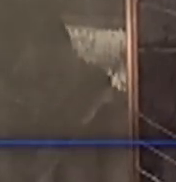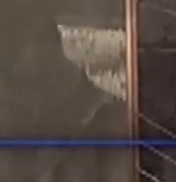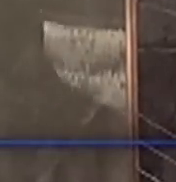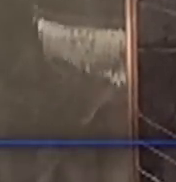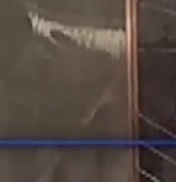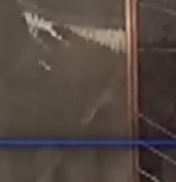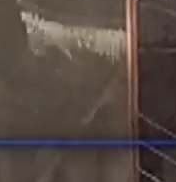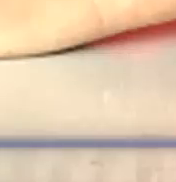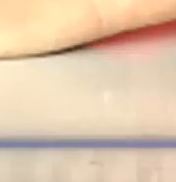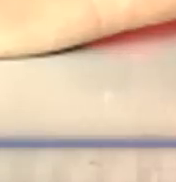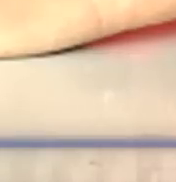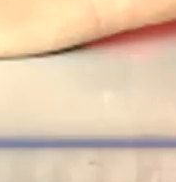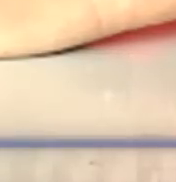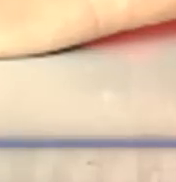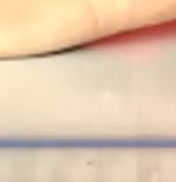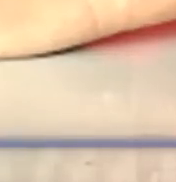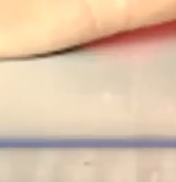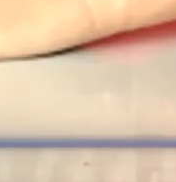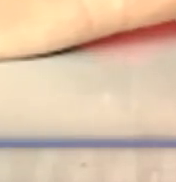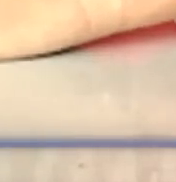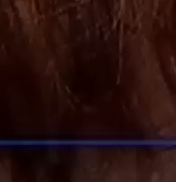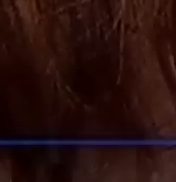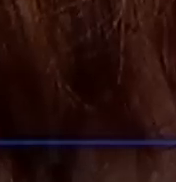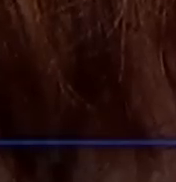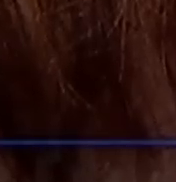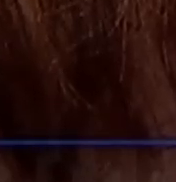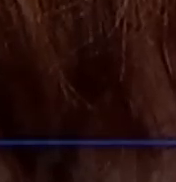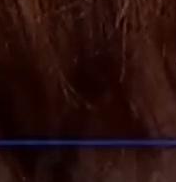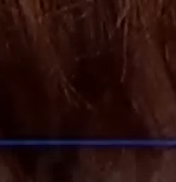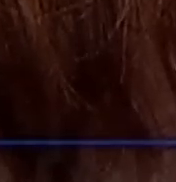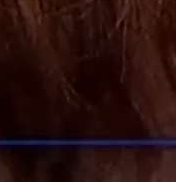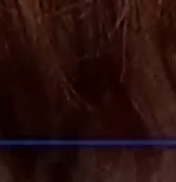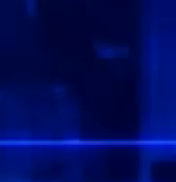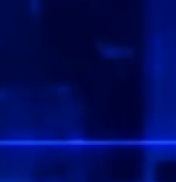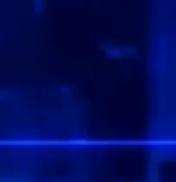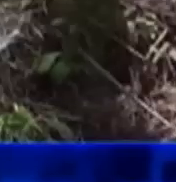Pangulong Bongbong Marcos may payo sa publiko laban sa online scams.